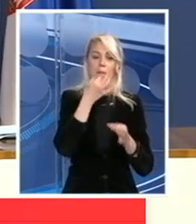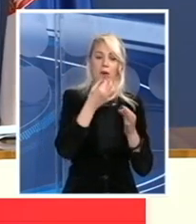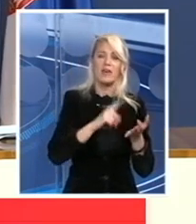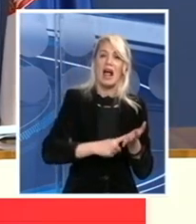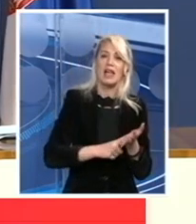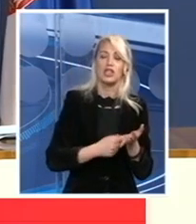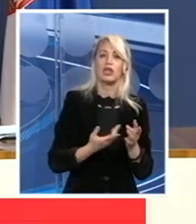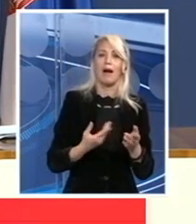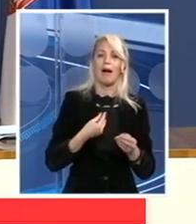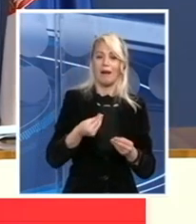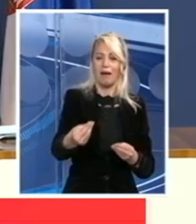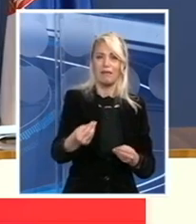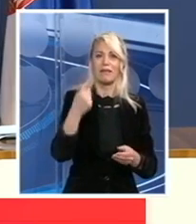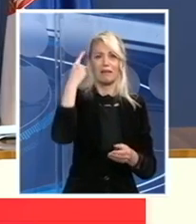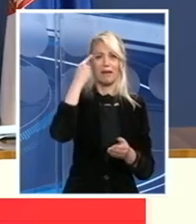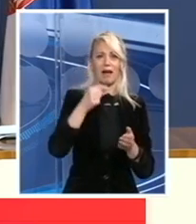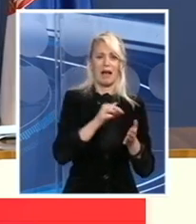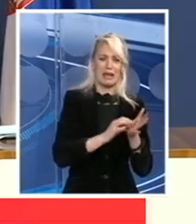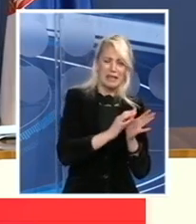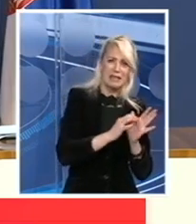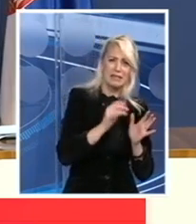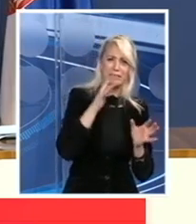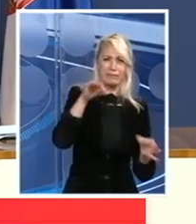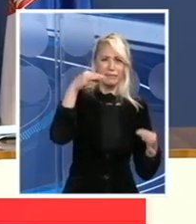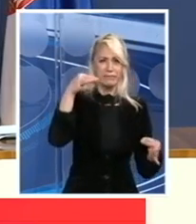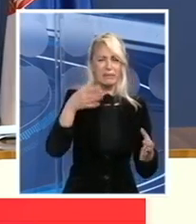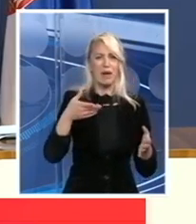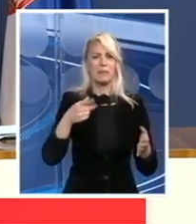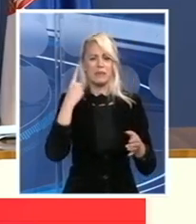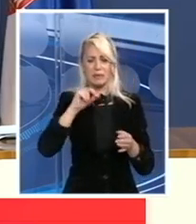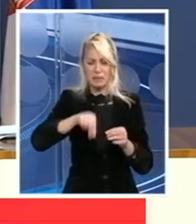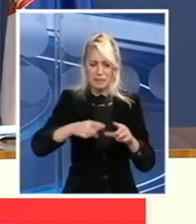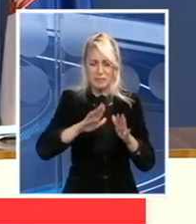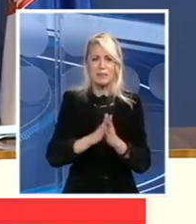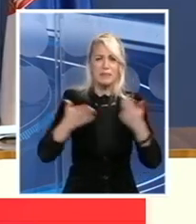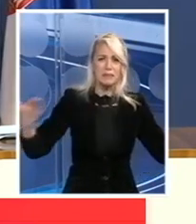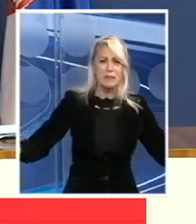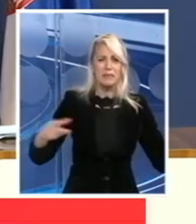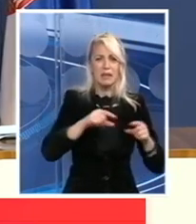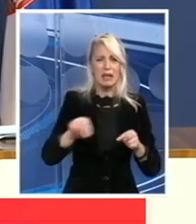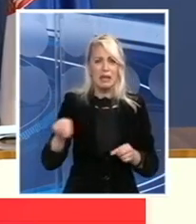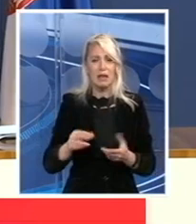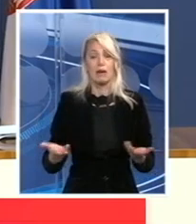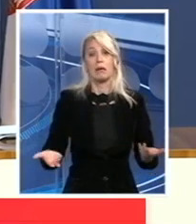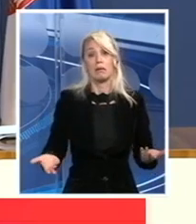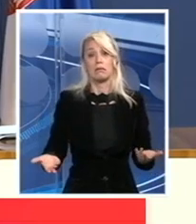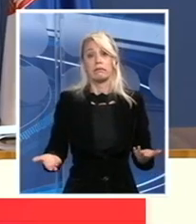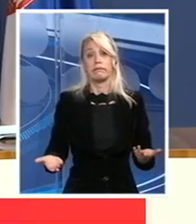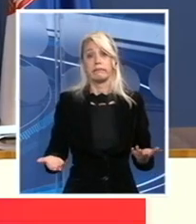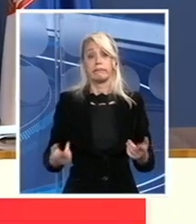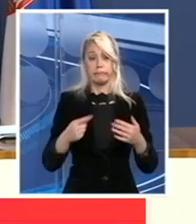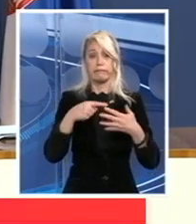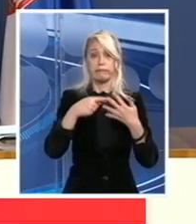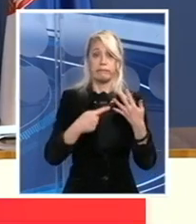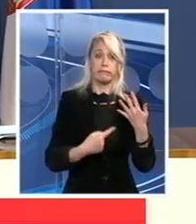karata birača, zaokruživanje samog listića ili potpisivanje, upisivanje u birački spisak. Da li struka smatra da će